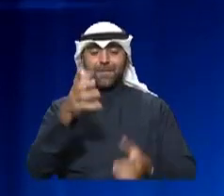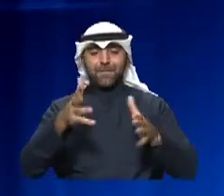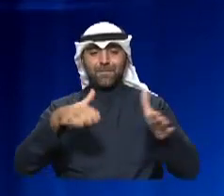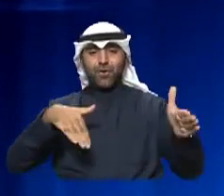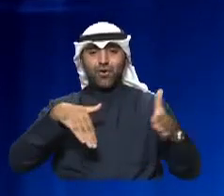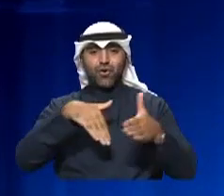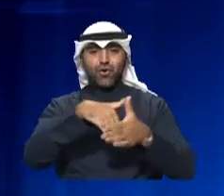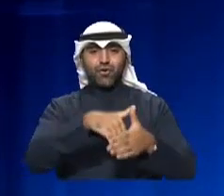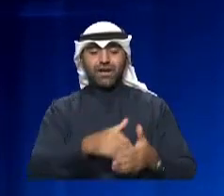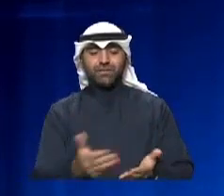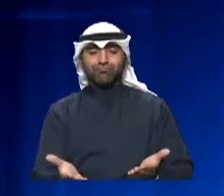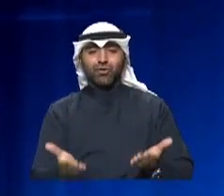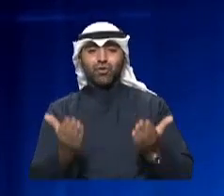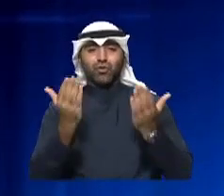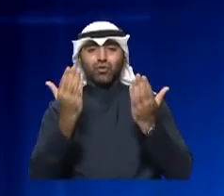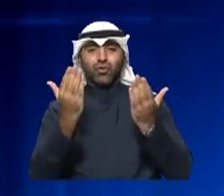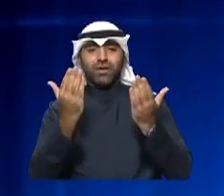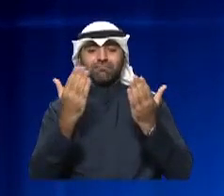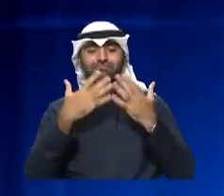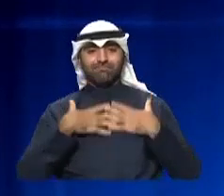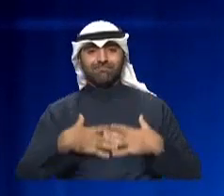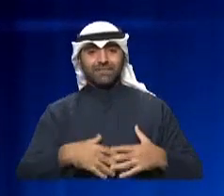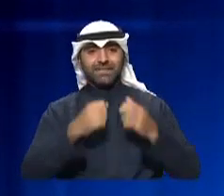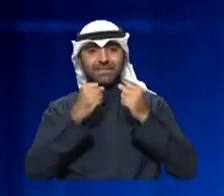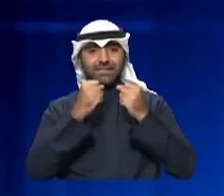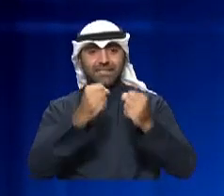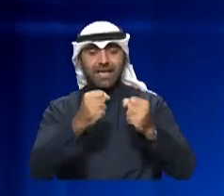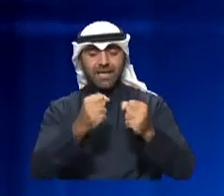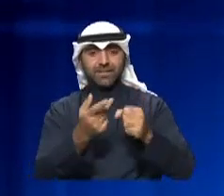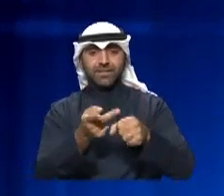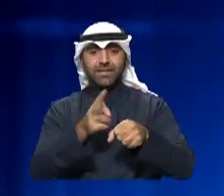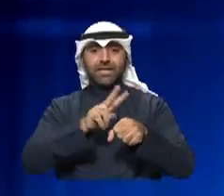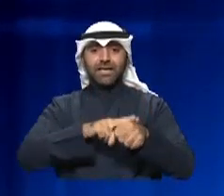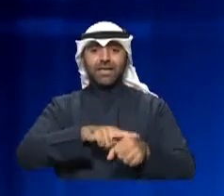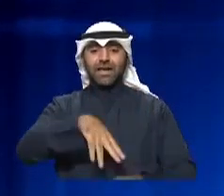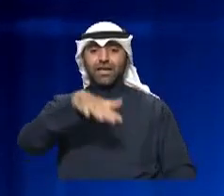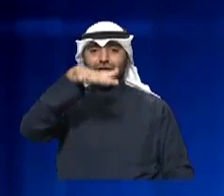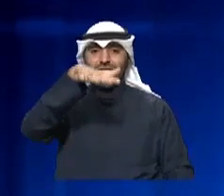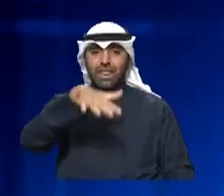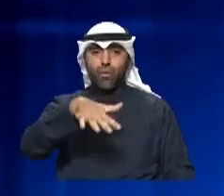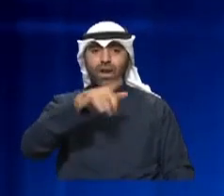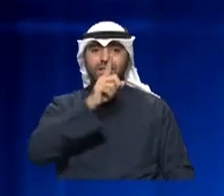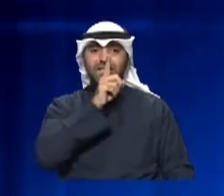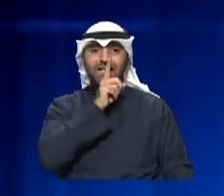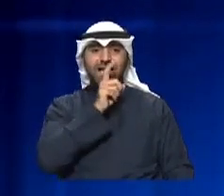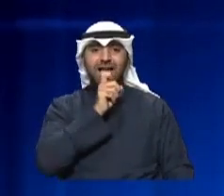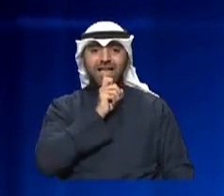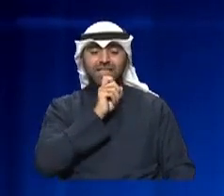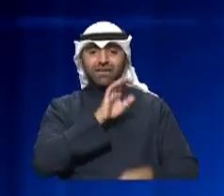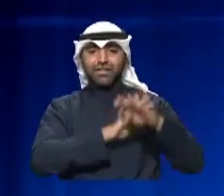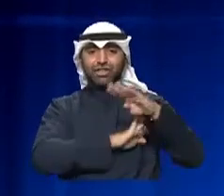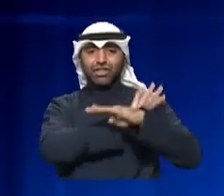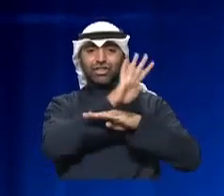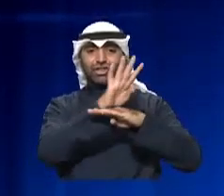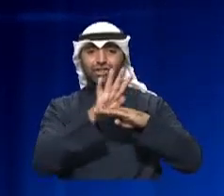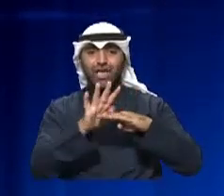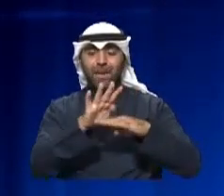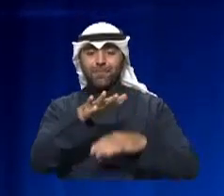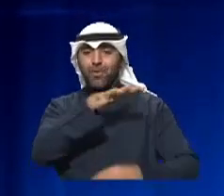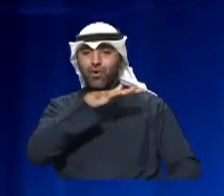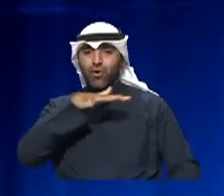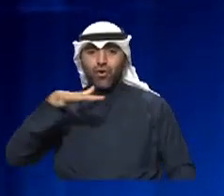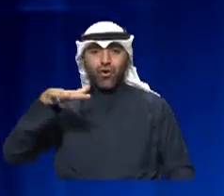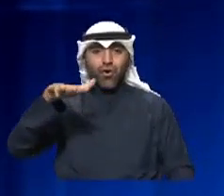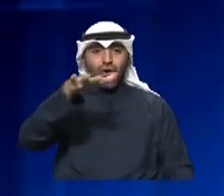الدولية، سائلا سموه رعاه الله المولى تعالى أن يديم على سموه وعلى سمو الأمير الوالد والأسرة